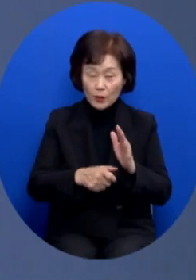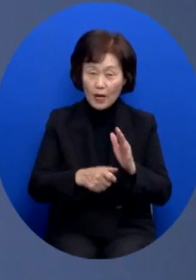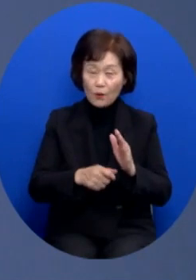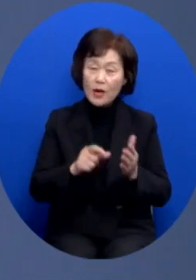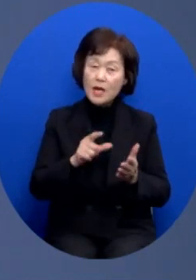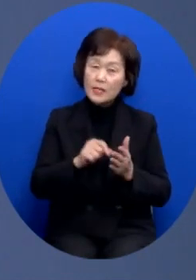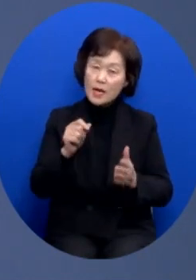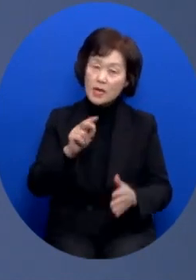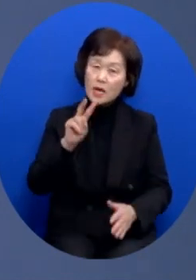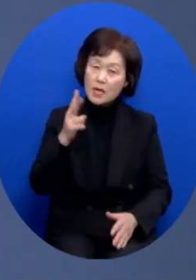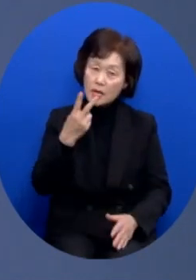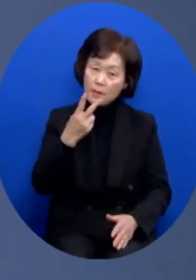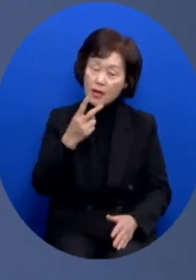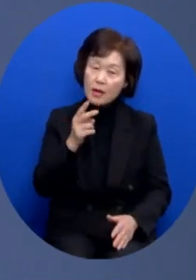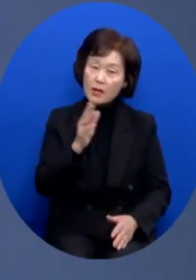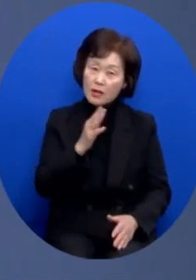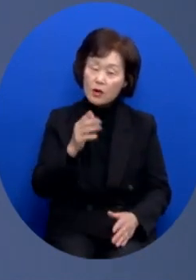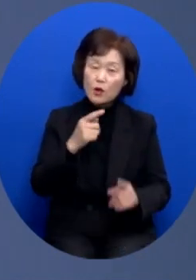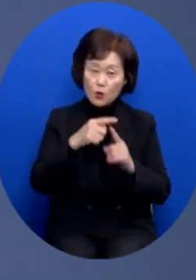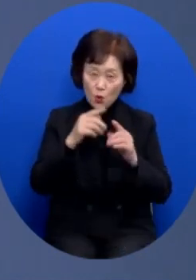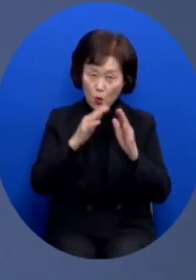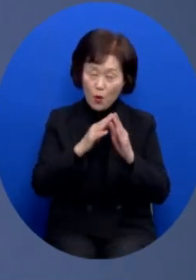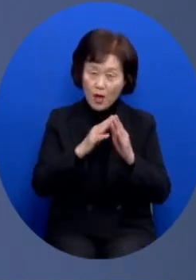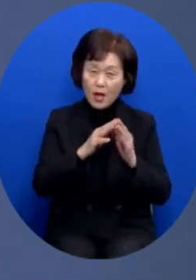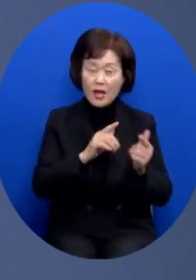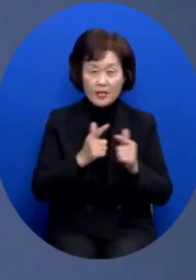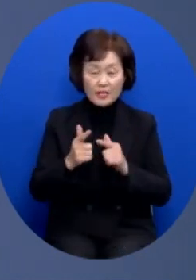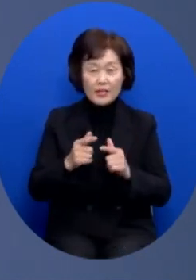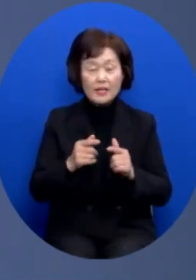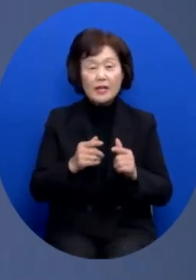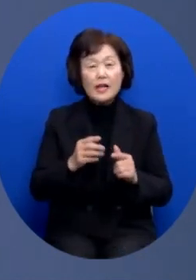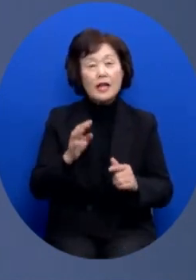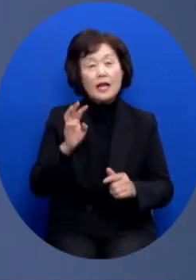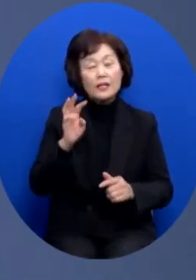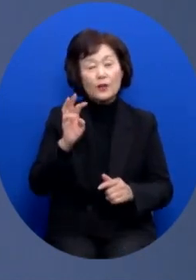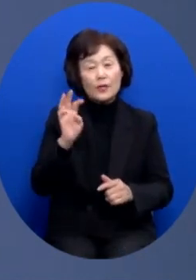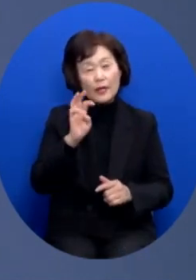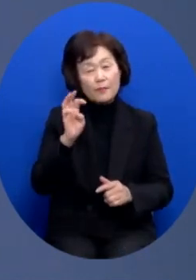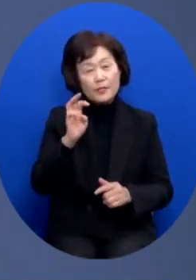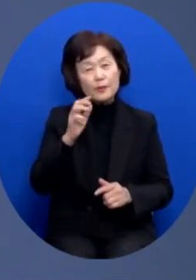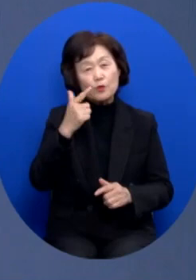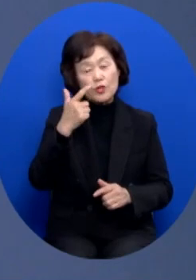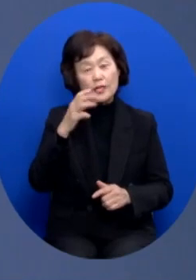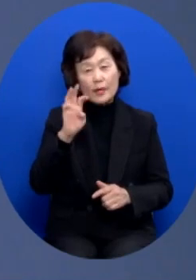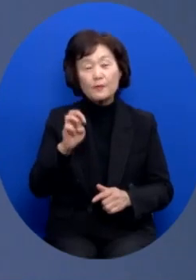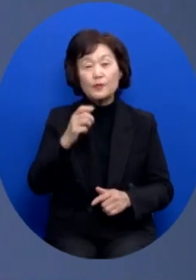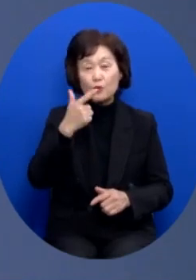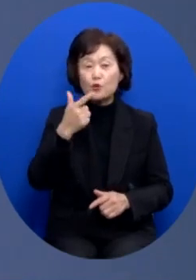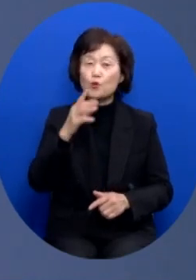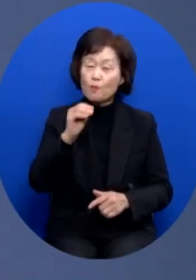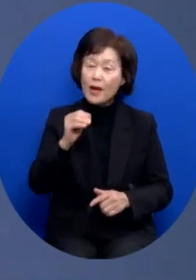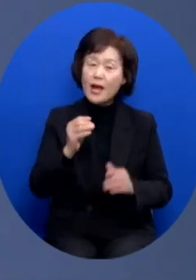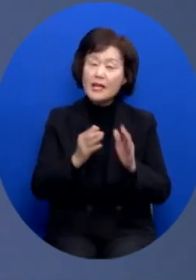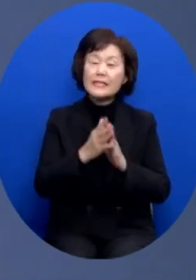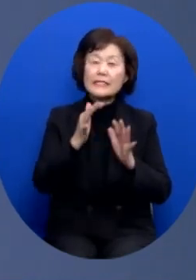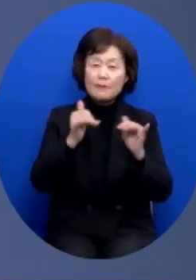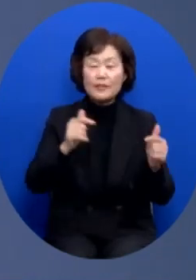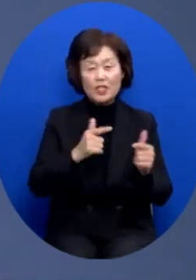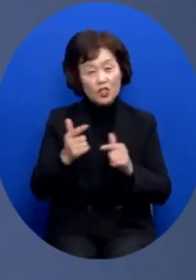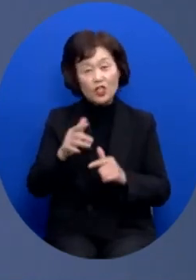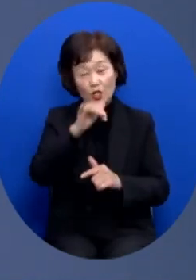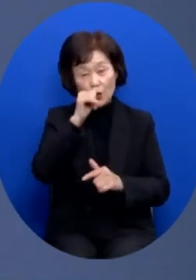200여 교회와 아 그리고 양산 시민이 30 만인데요 여기에